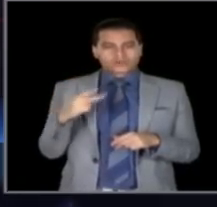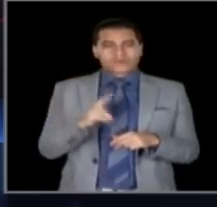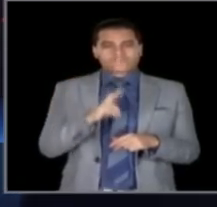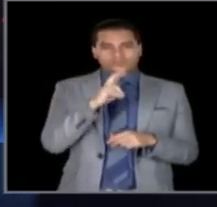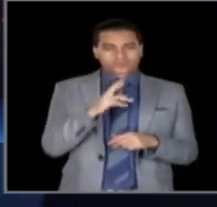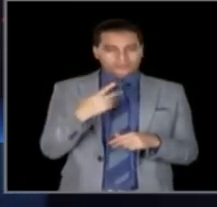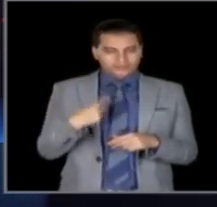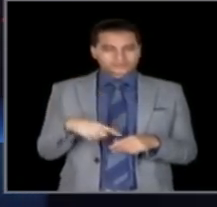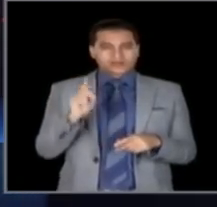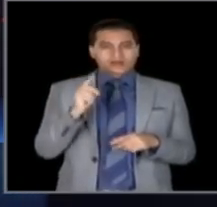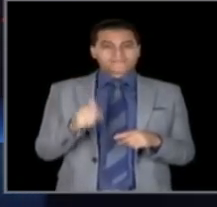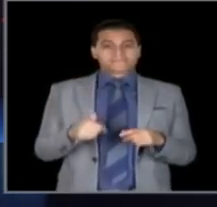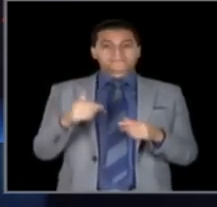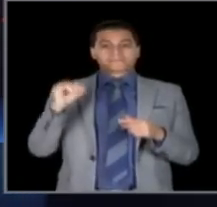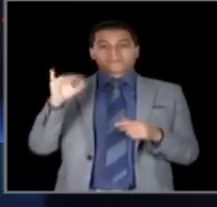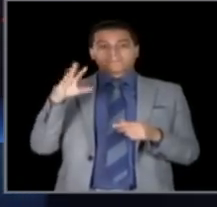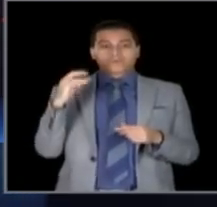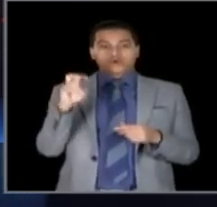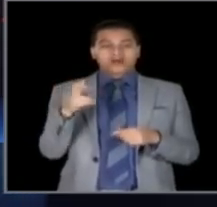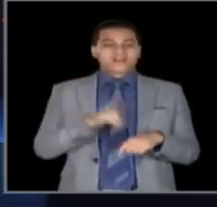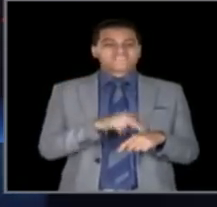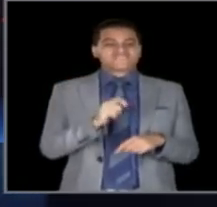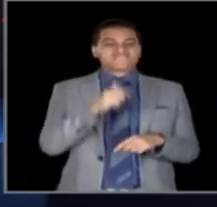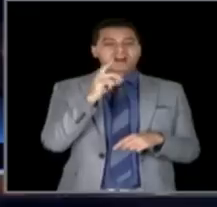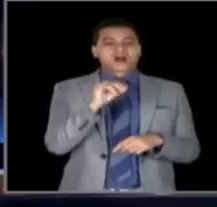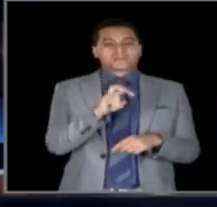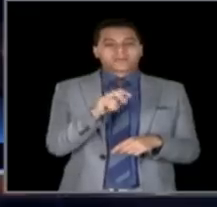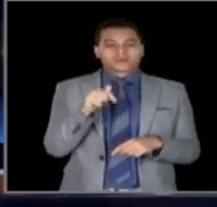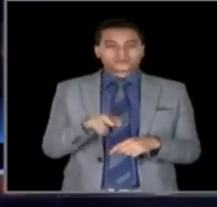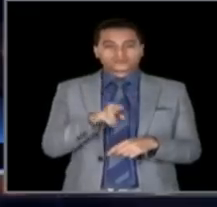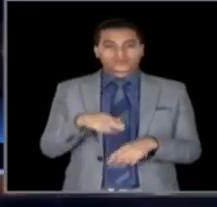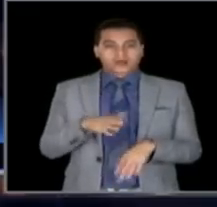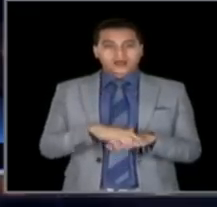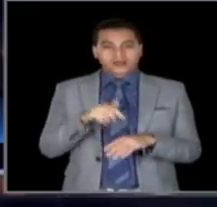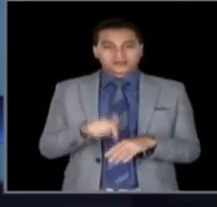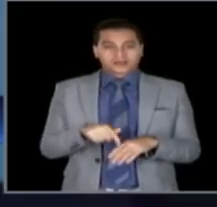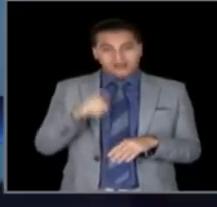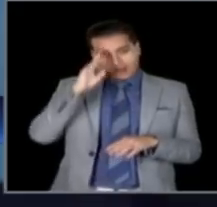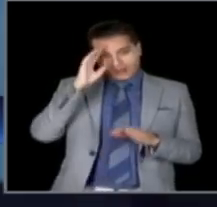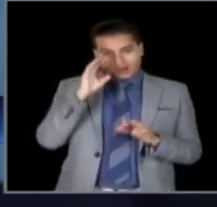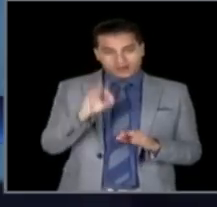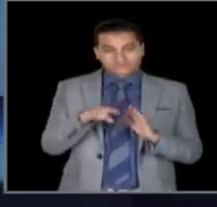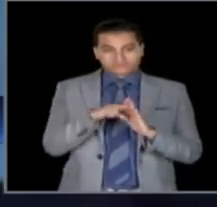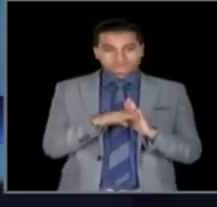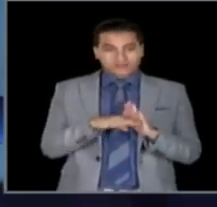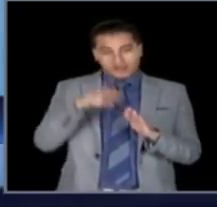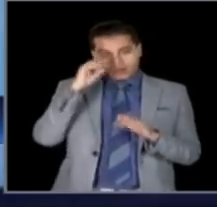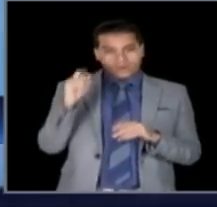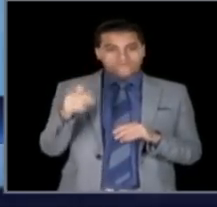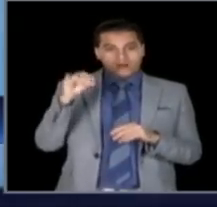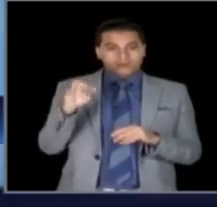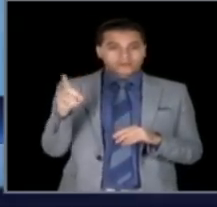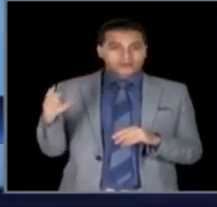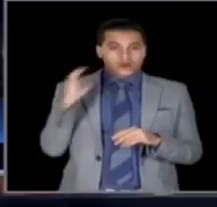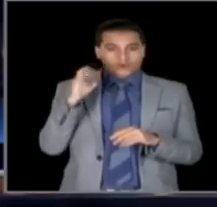2006-2007. مهجة وفاطمة، فاطمة ومهجة. طبعاً يا مهجة انت عارفة ان لو فاطمة جاوبت